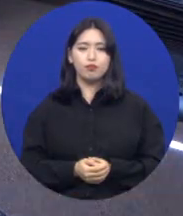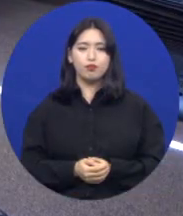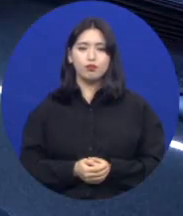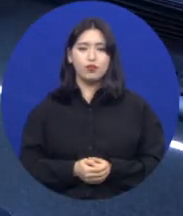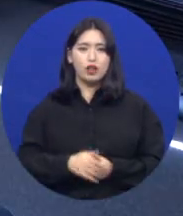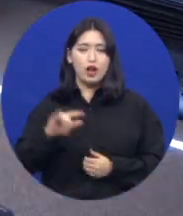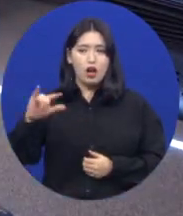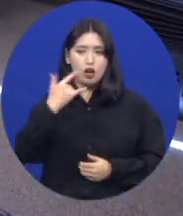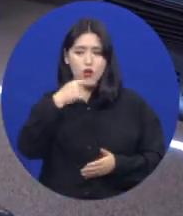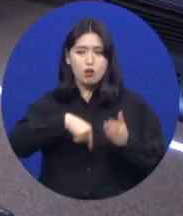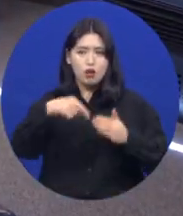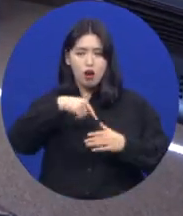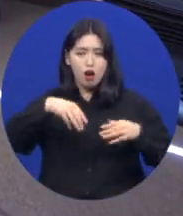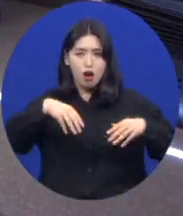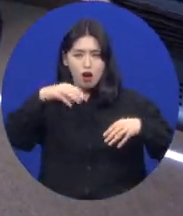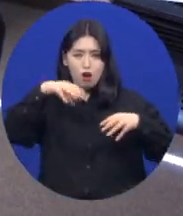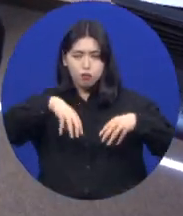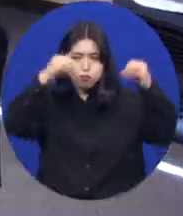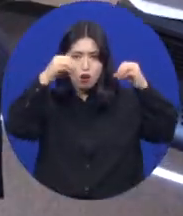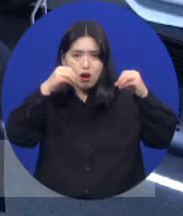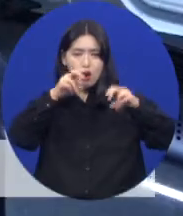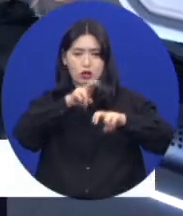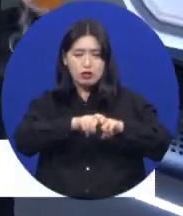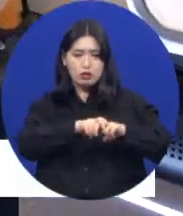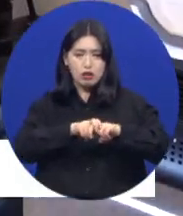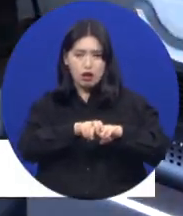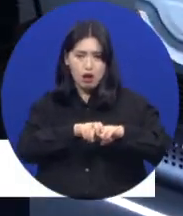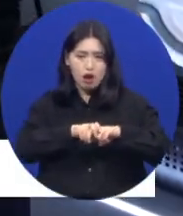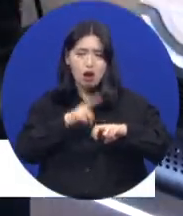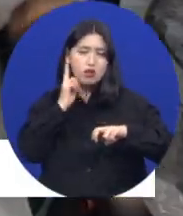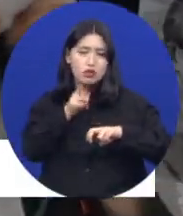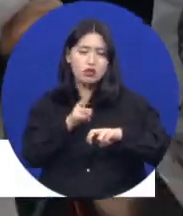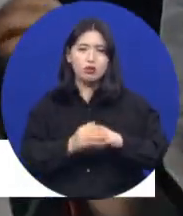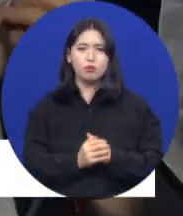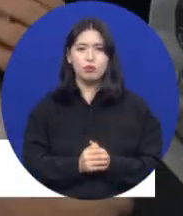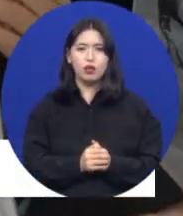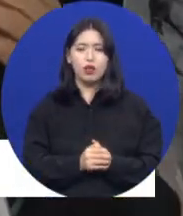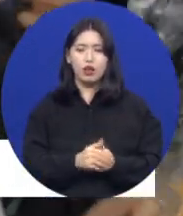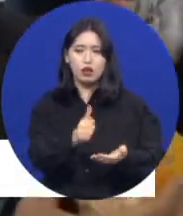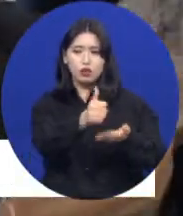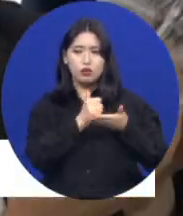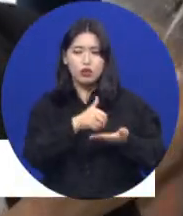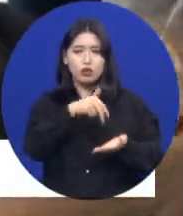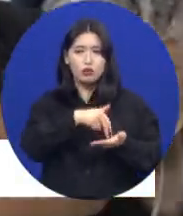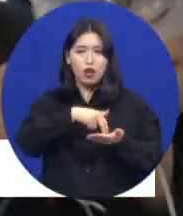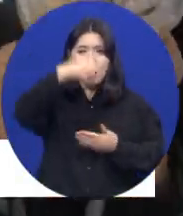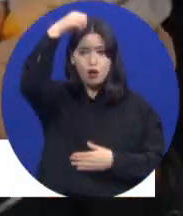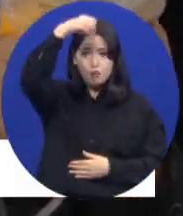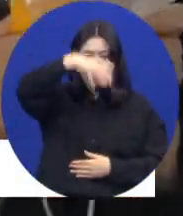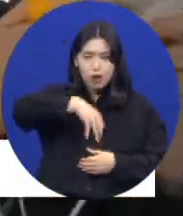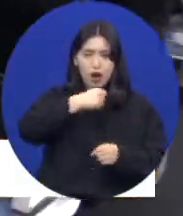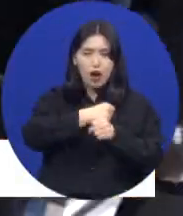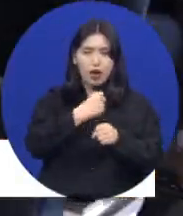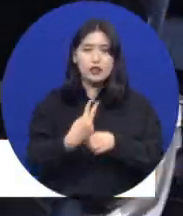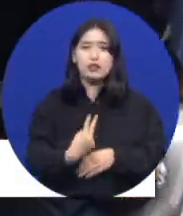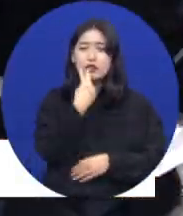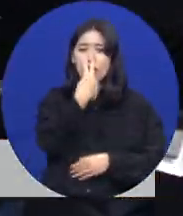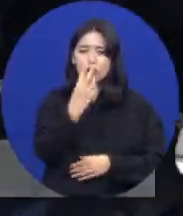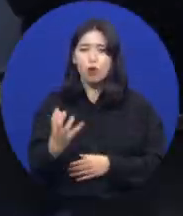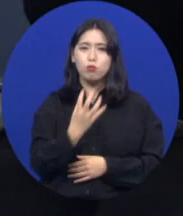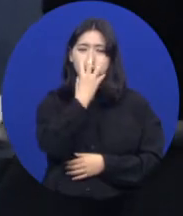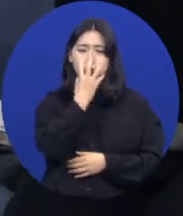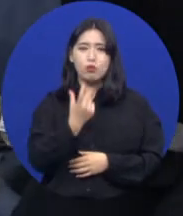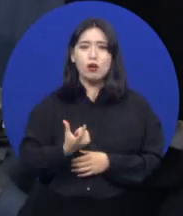항공기 아니 갑자기 어두워지더니 의자가 심하게 흔들립니다 숨 객들은 천장에서 떨어진 비상용 산소마스크를